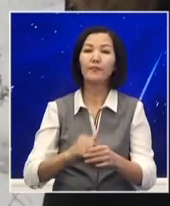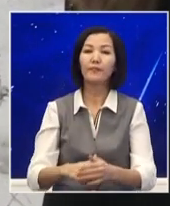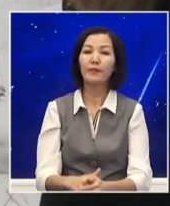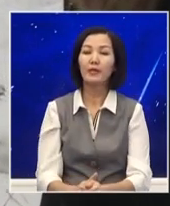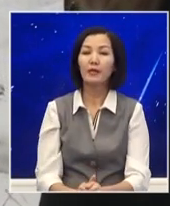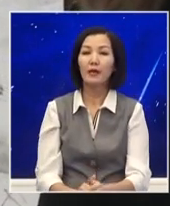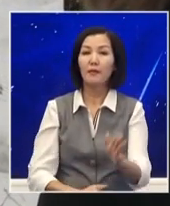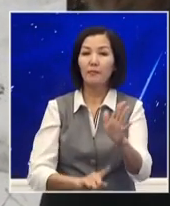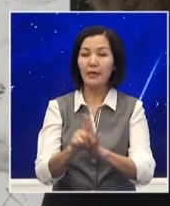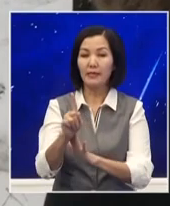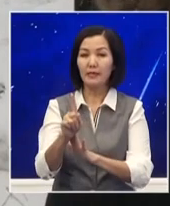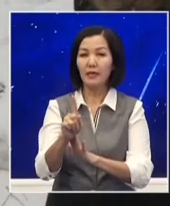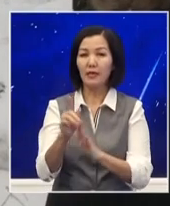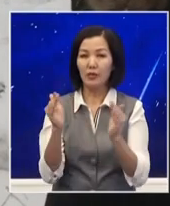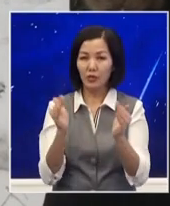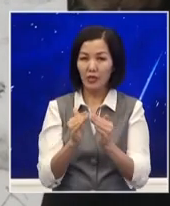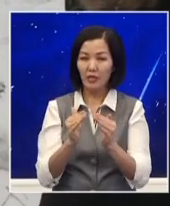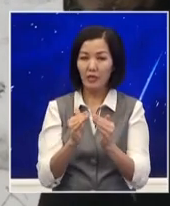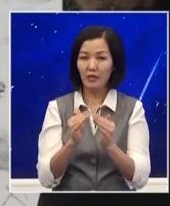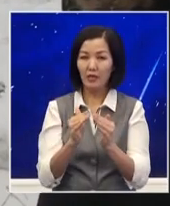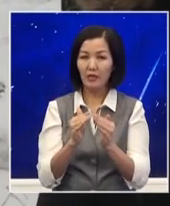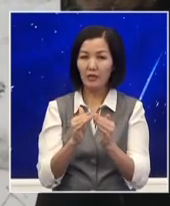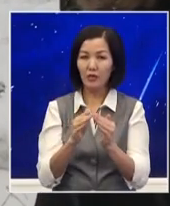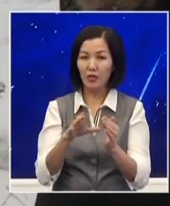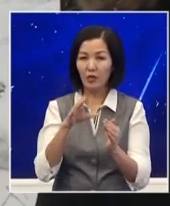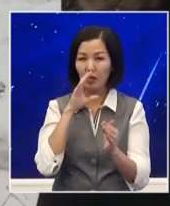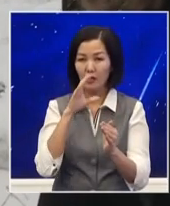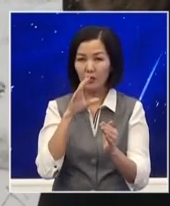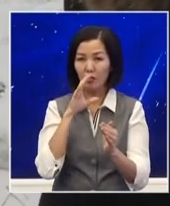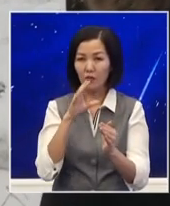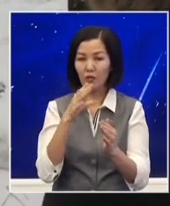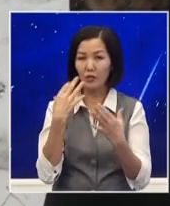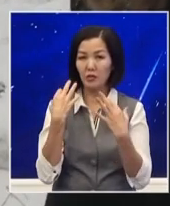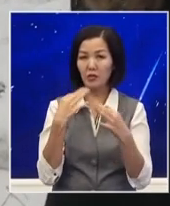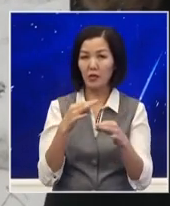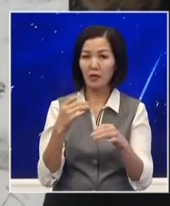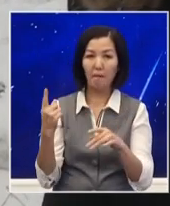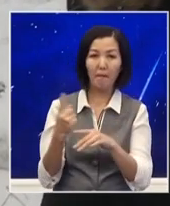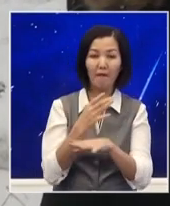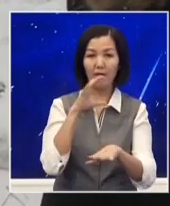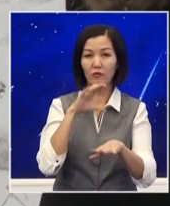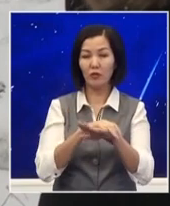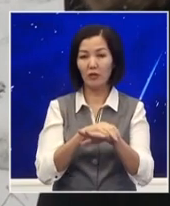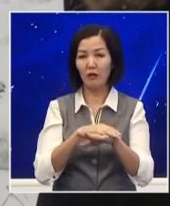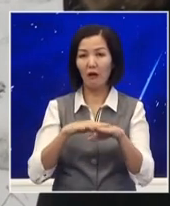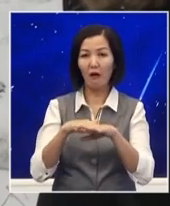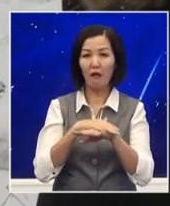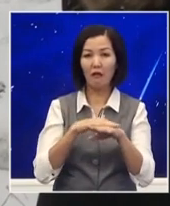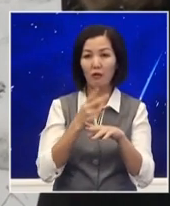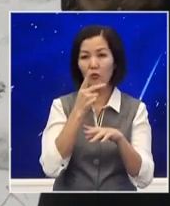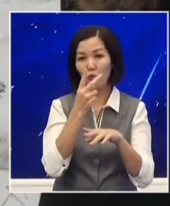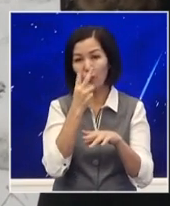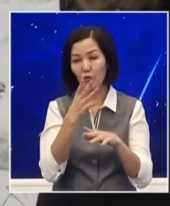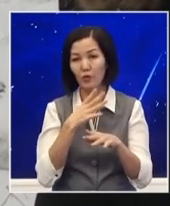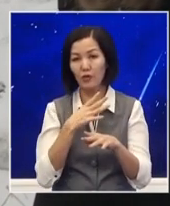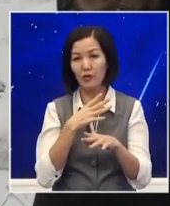алып жүрді. Дәл қасқырды аузын шешіп қолайығын қоя беріп алғанда қасқырды бірінші халықтың алдында